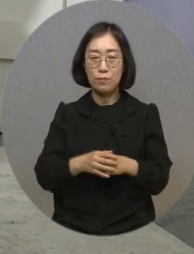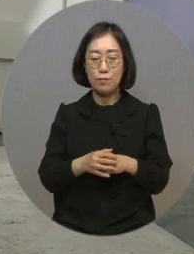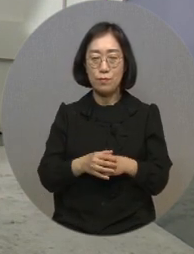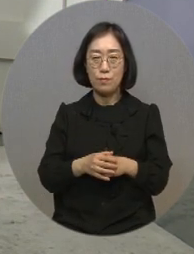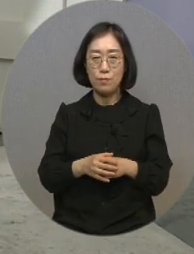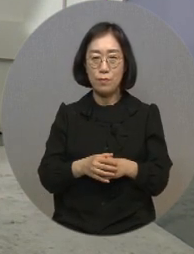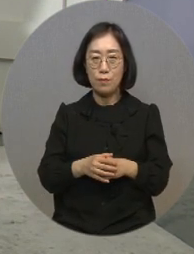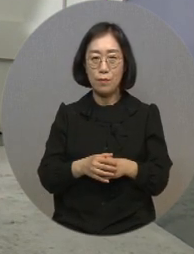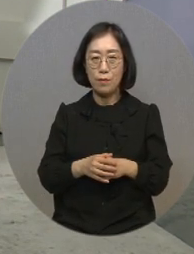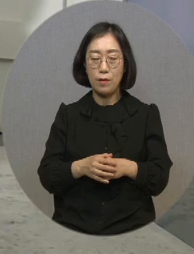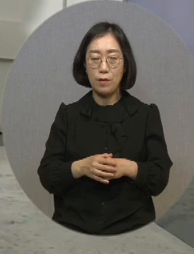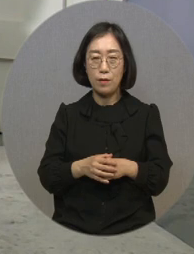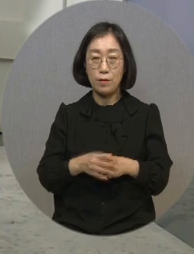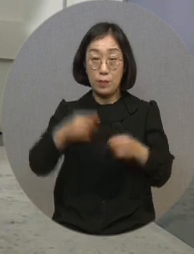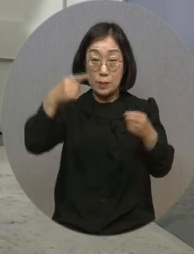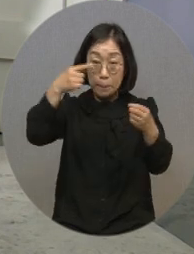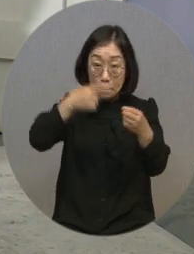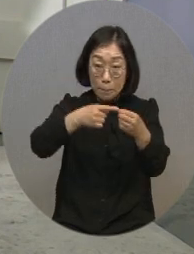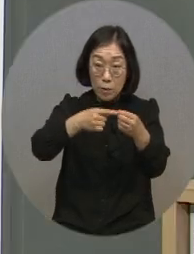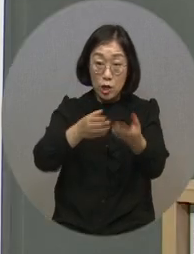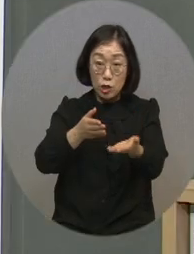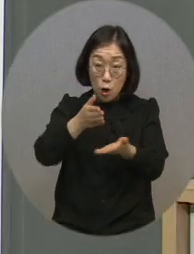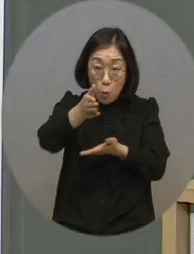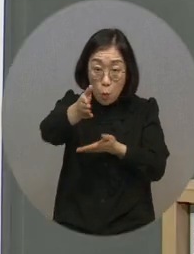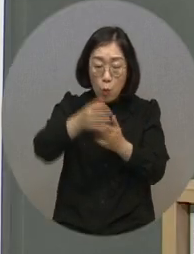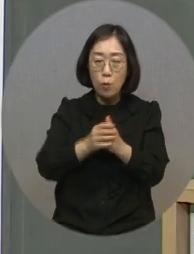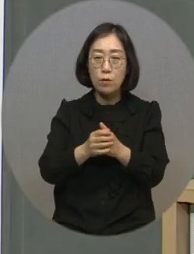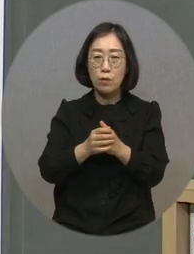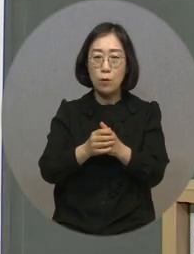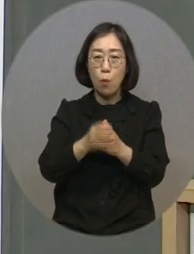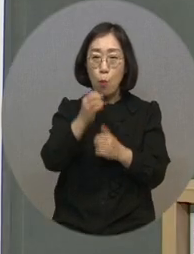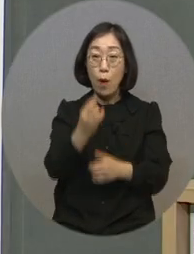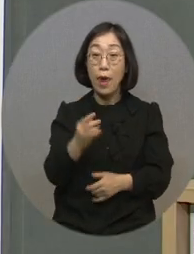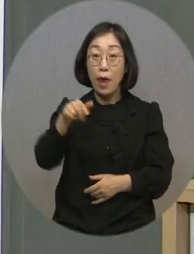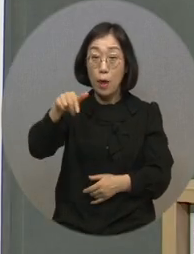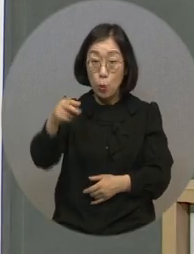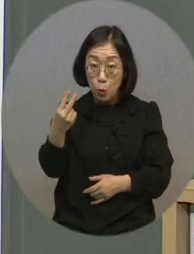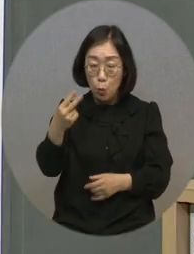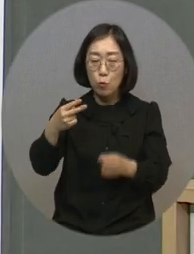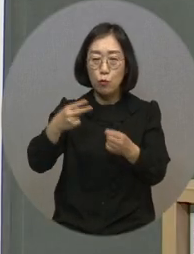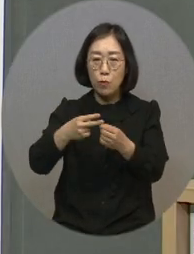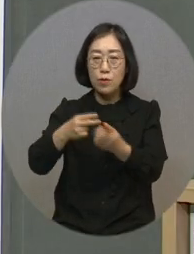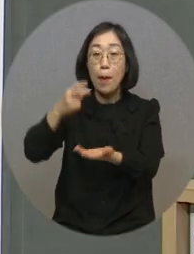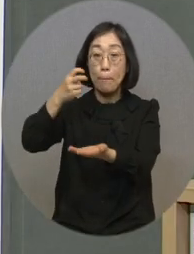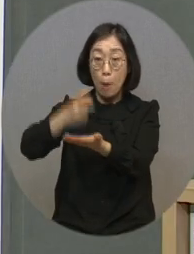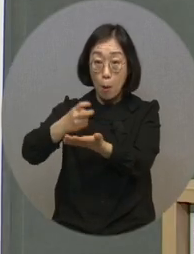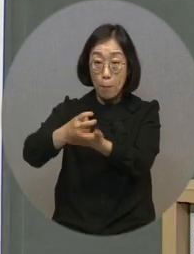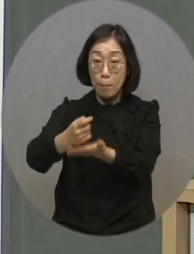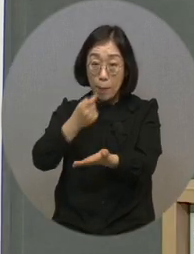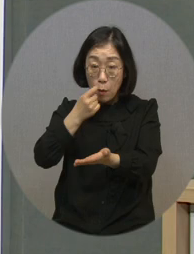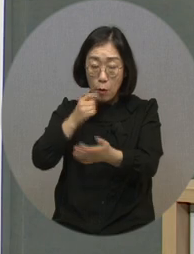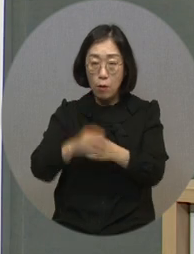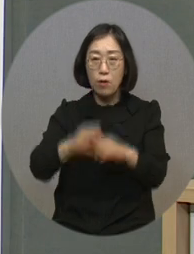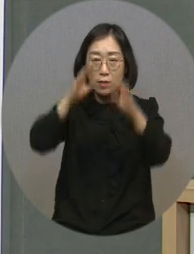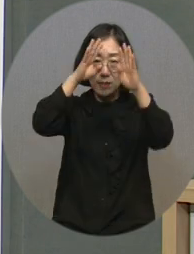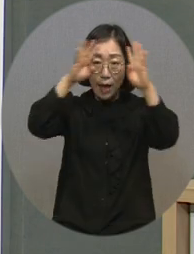부전공으로 법학을 하면서 취미를 갖게 됐고, 그래서 4학년에 졸업을